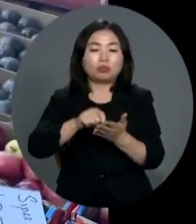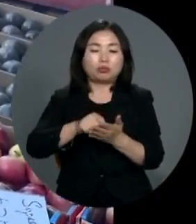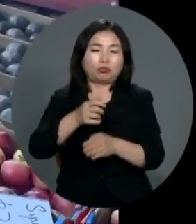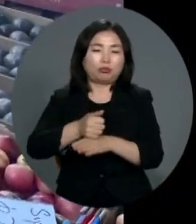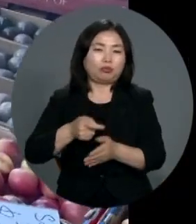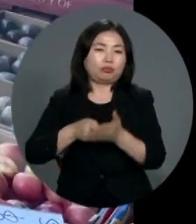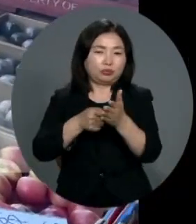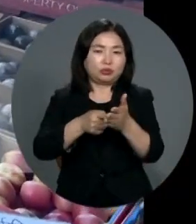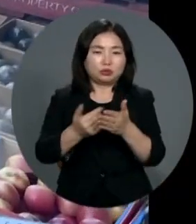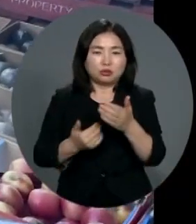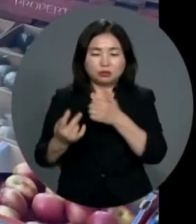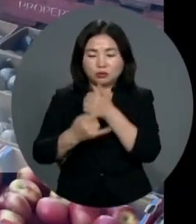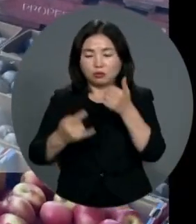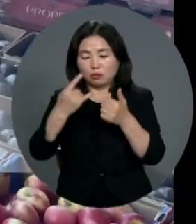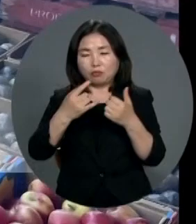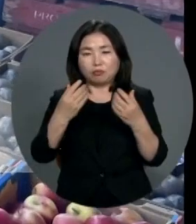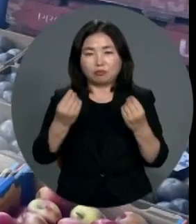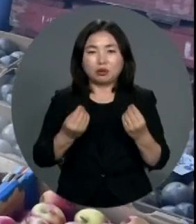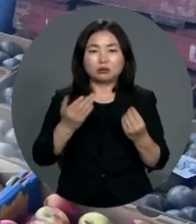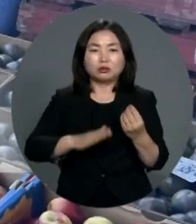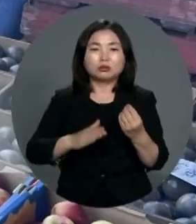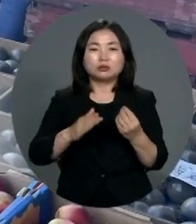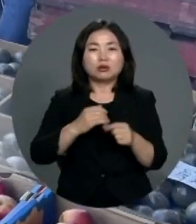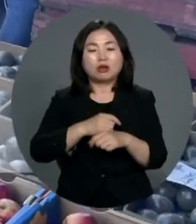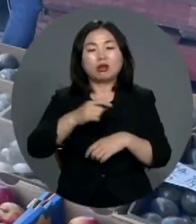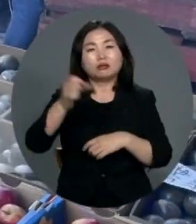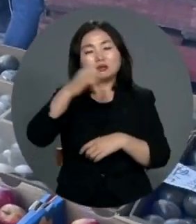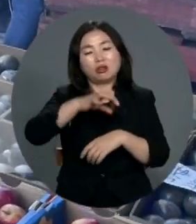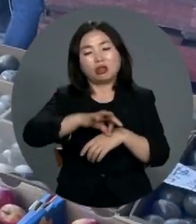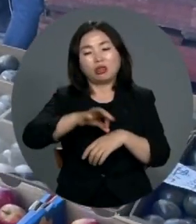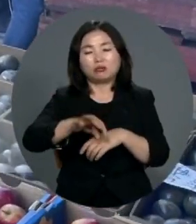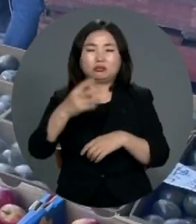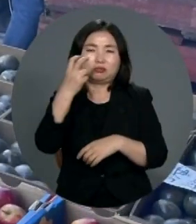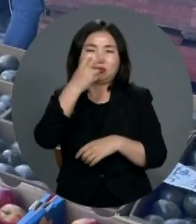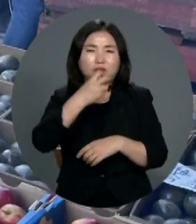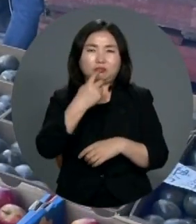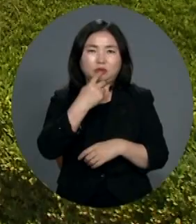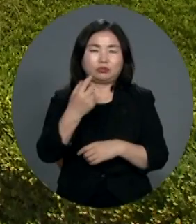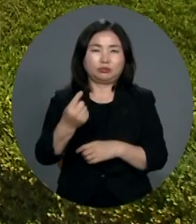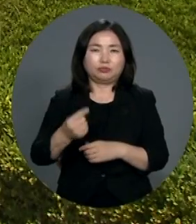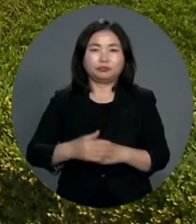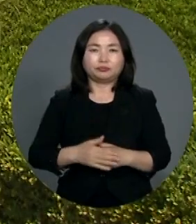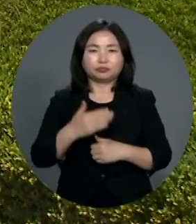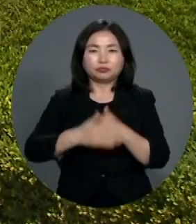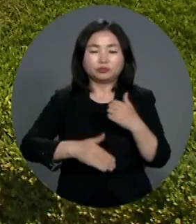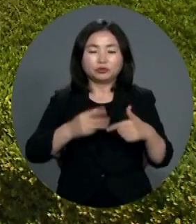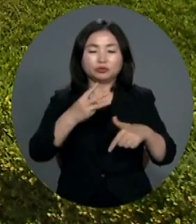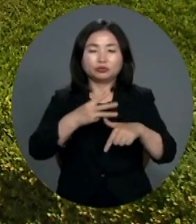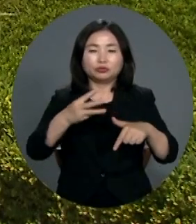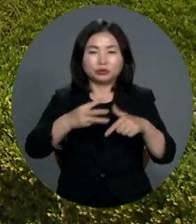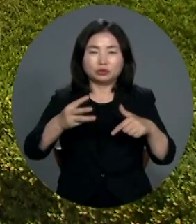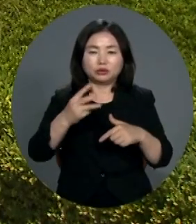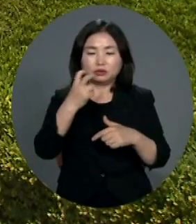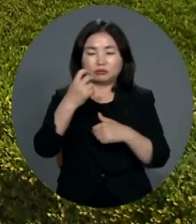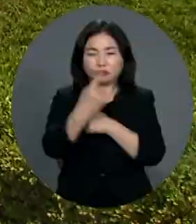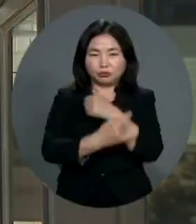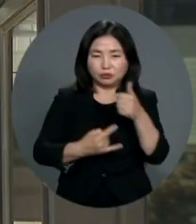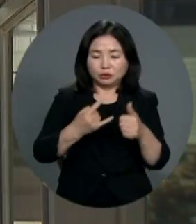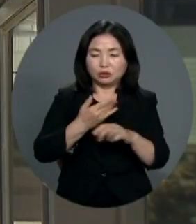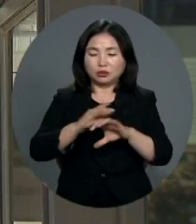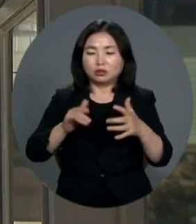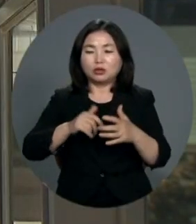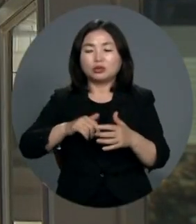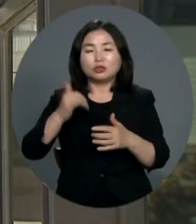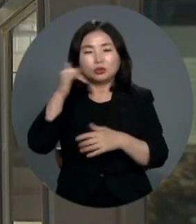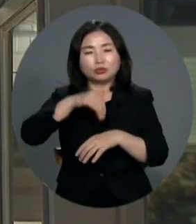전 심사위원회에 심사를 받는데 이마저도 형식적이란 지적이 나옵니다. 대구 군위군의회 심사위원회에서 해외